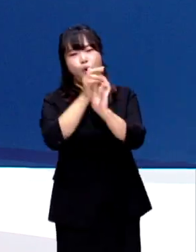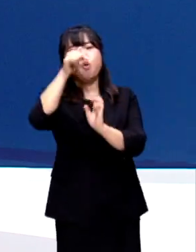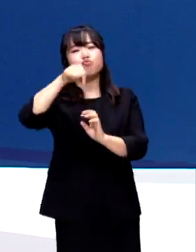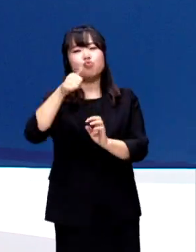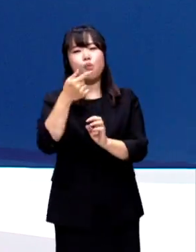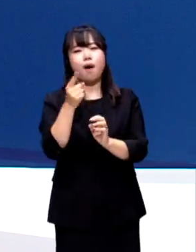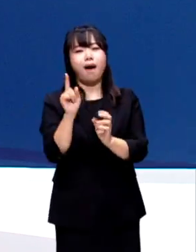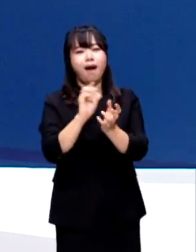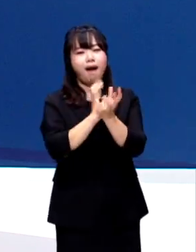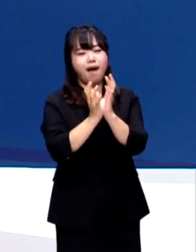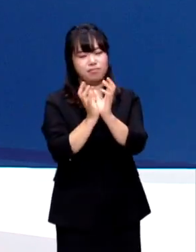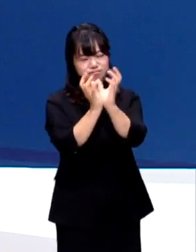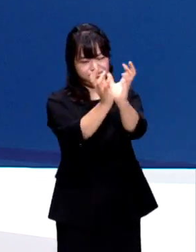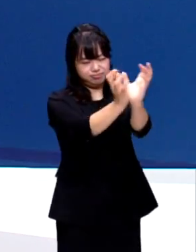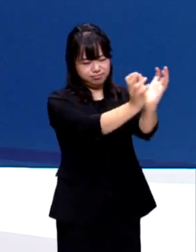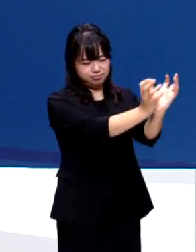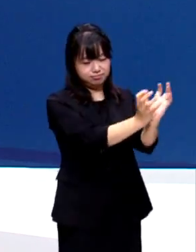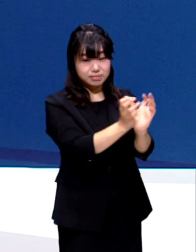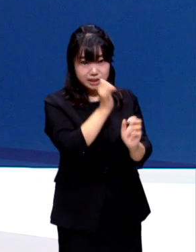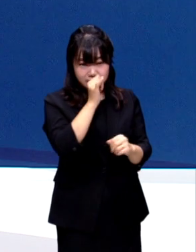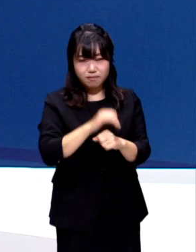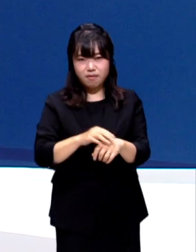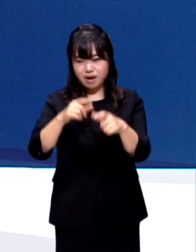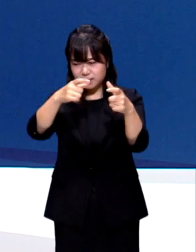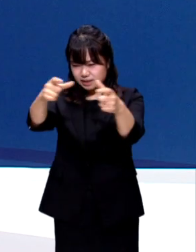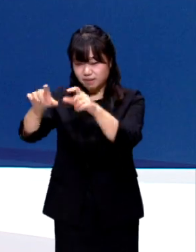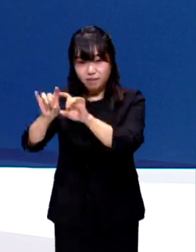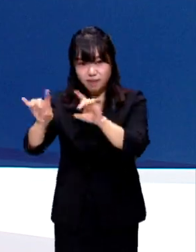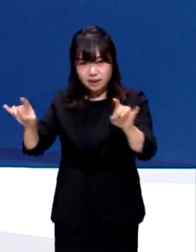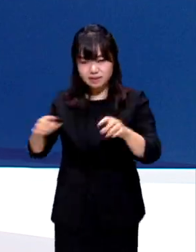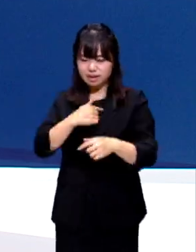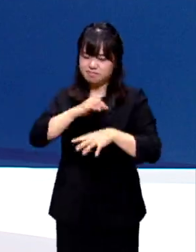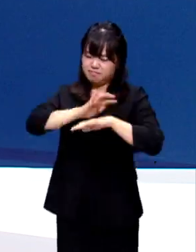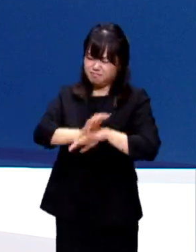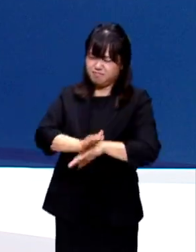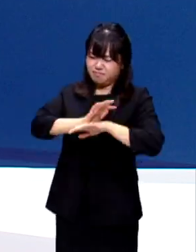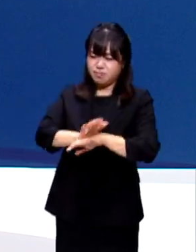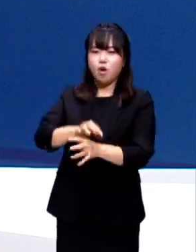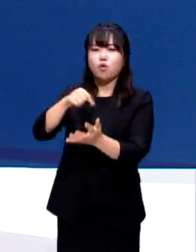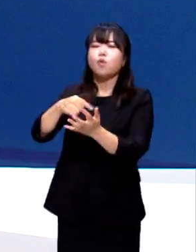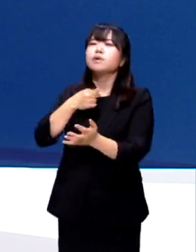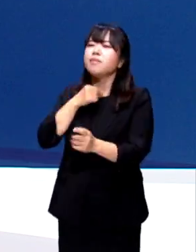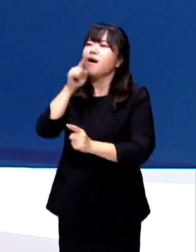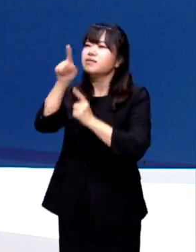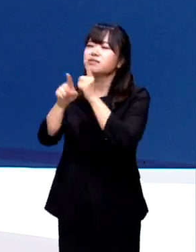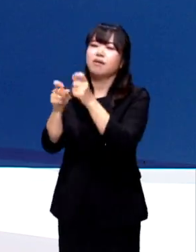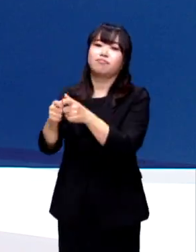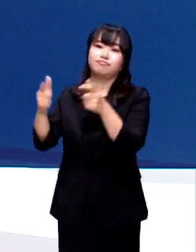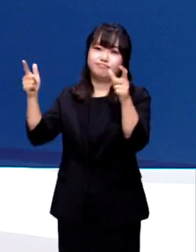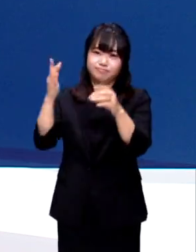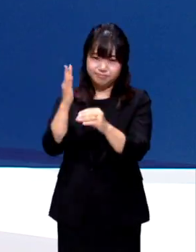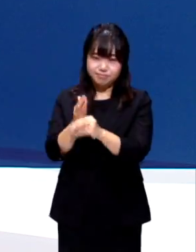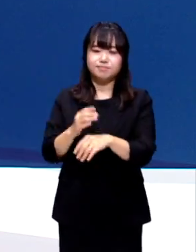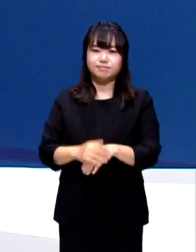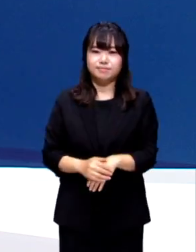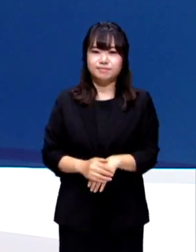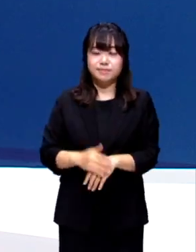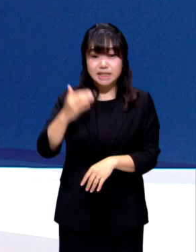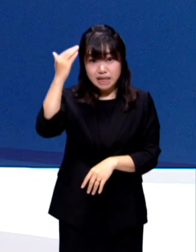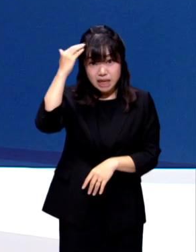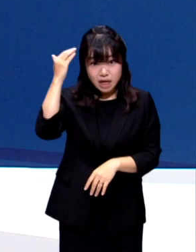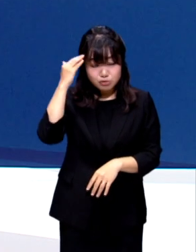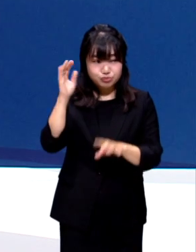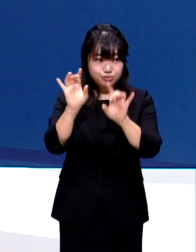놓여있고 각 지자체에는 CPR 교육을 받고 싶다는 문의가 급증했다고 합니다. 대한민국은 모두